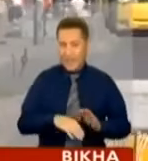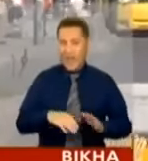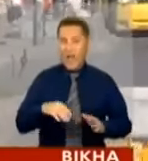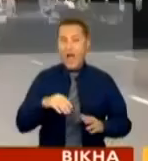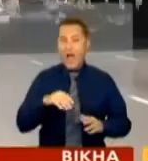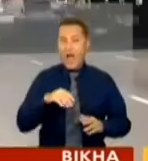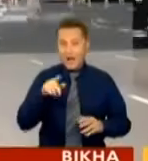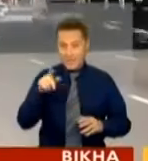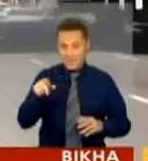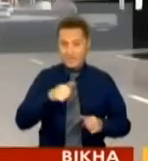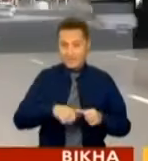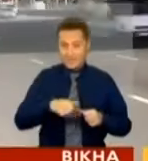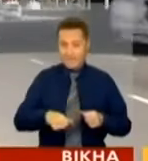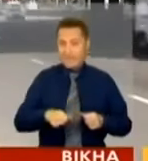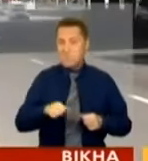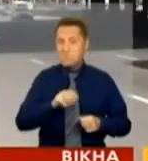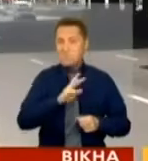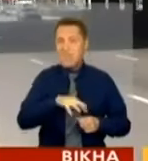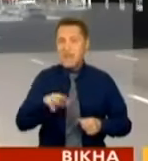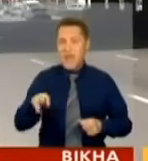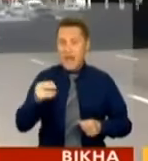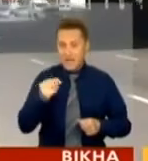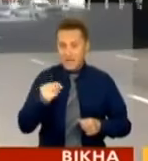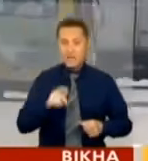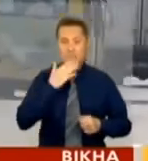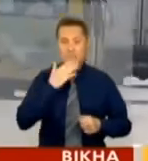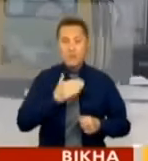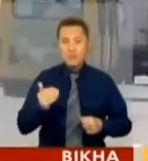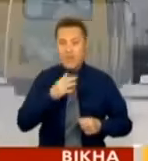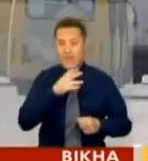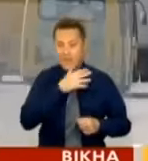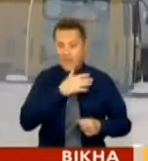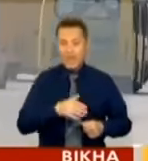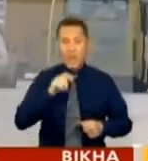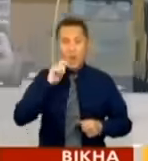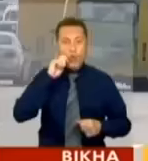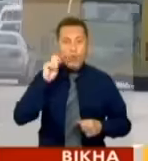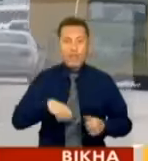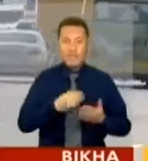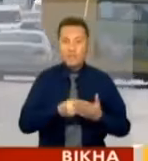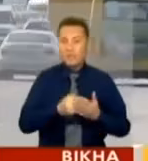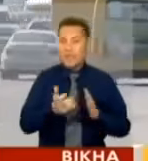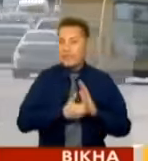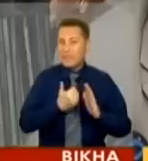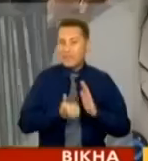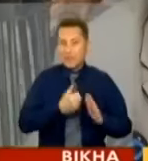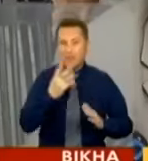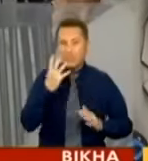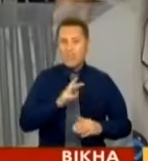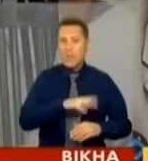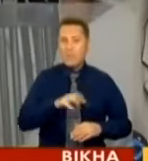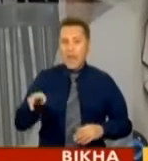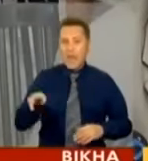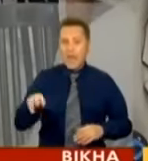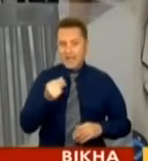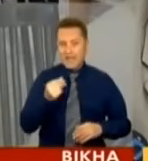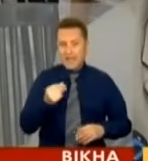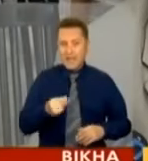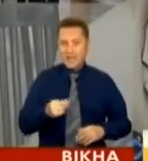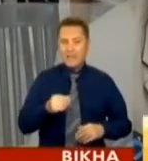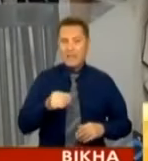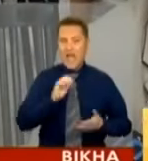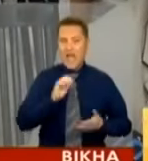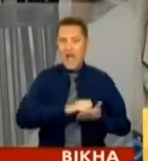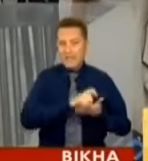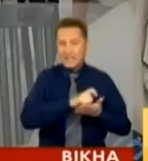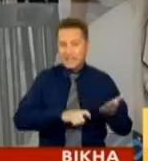орудують мільярдами. За статистикою, лише за останній рік український бюджет недоотримав 4 мільярди гривень акцизів. Повинна бути адекватна відповідальність